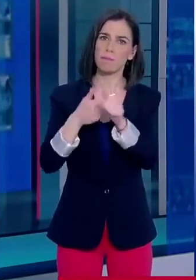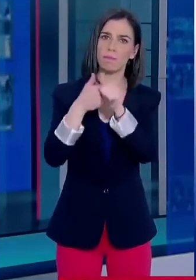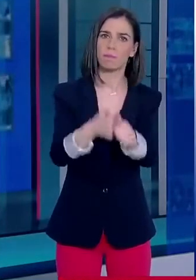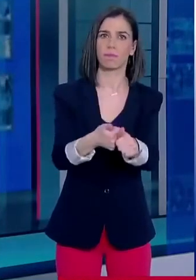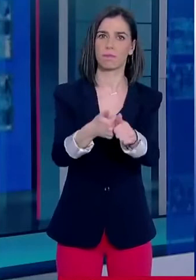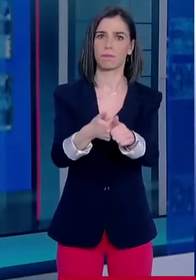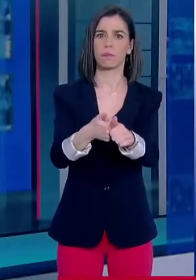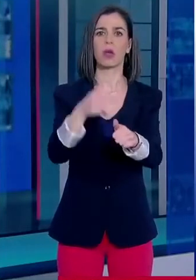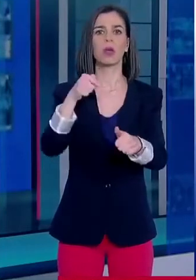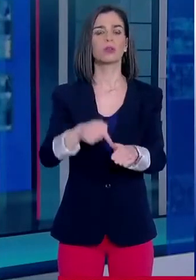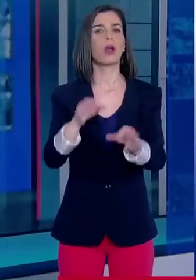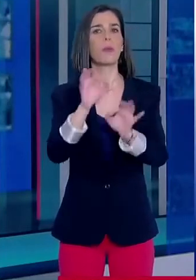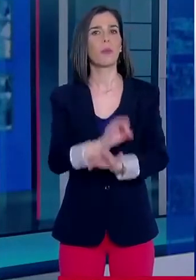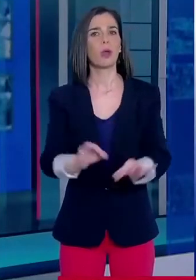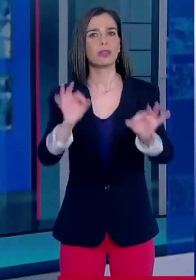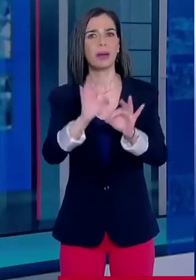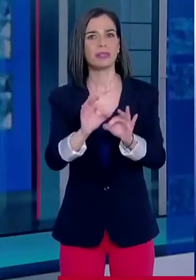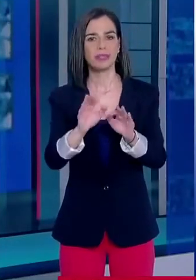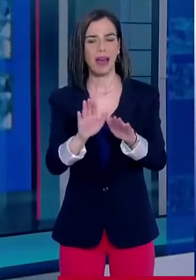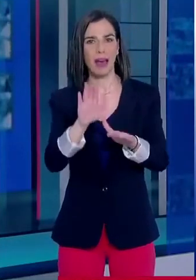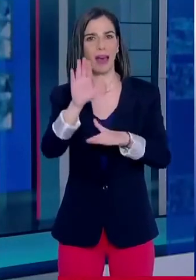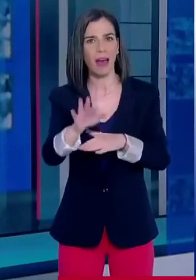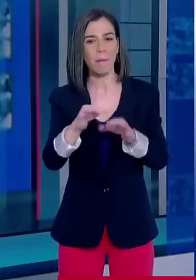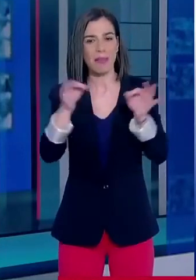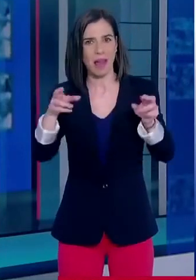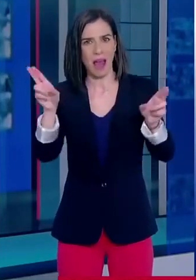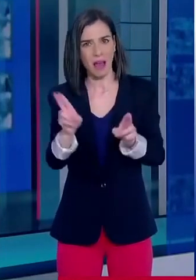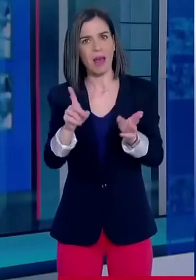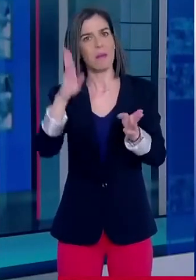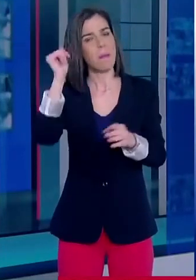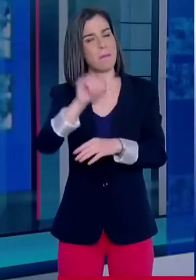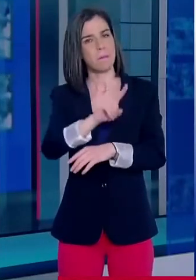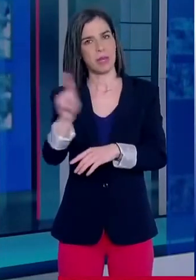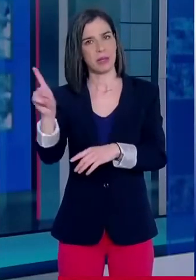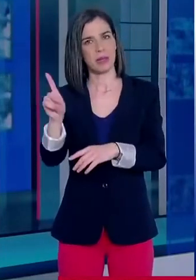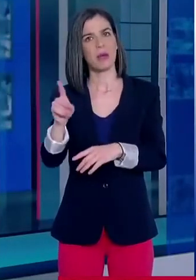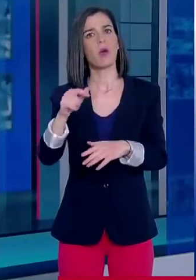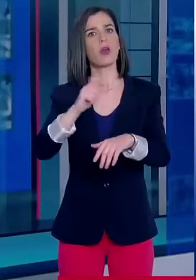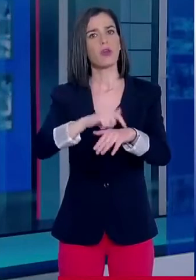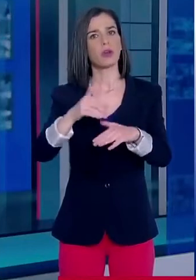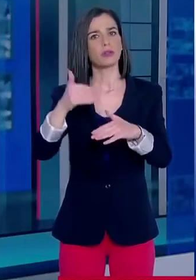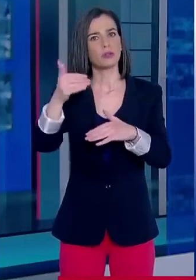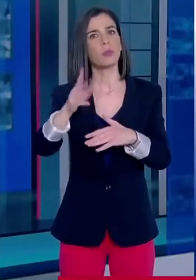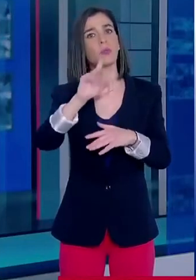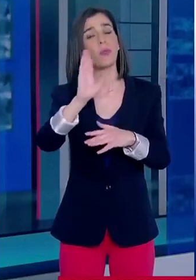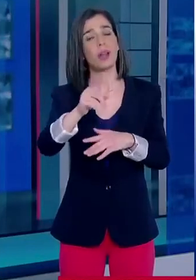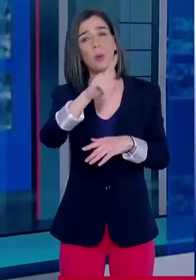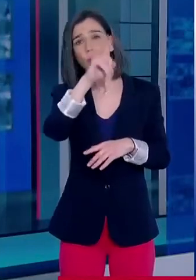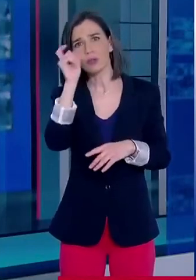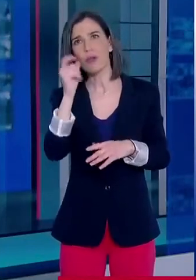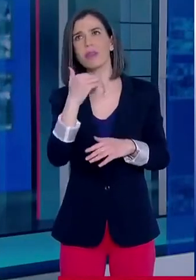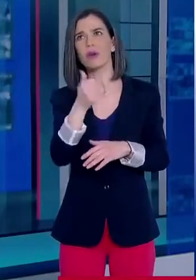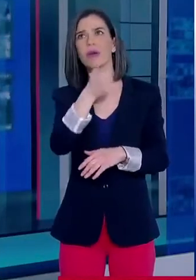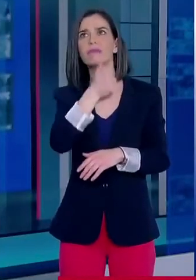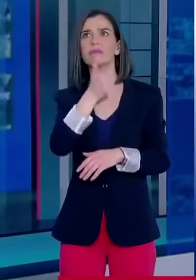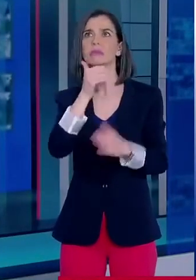διαδρομής. Και τώρα που ετοιμαζόμαστε να κάνουμε το επόμενο βήμα, δεν πρέπει να το ξεχνάμε αυτό. Μπορεί όσο περνάει ο καιρός να μας φαίνεται πιο δύσκολο να μείνουμε